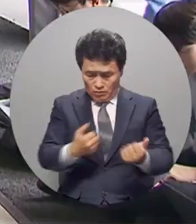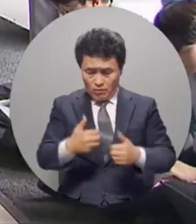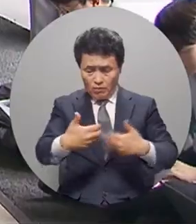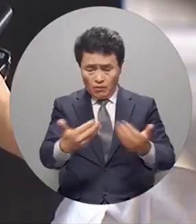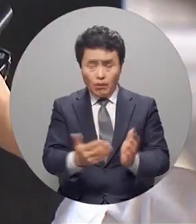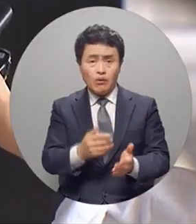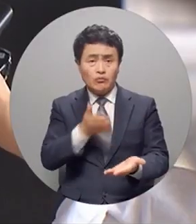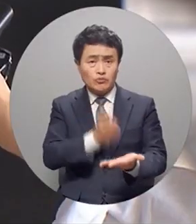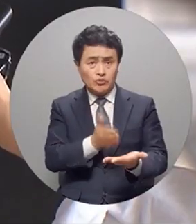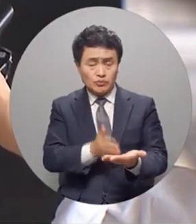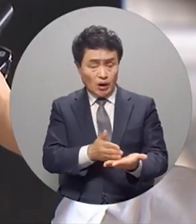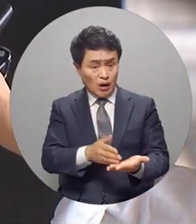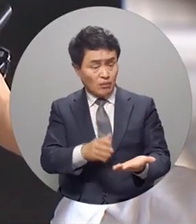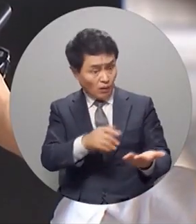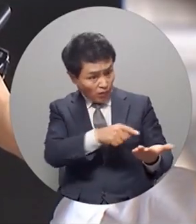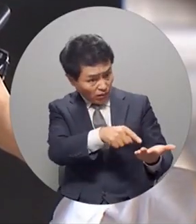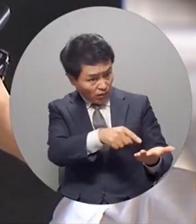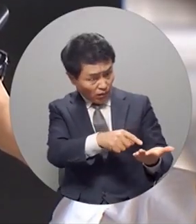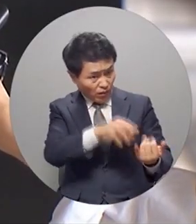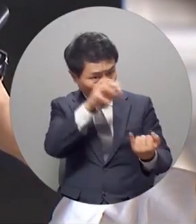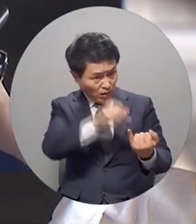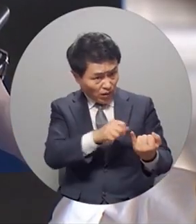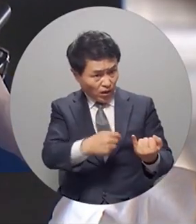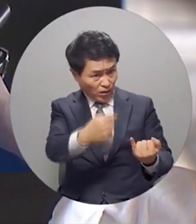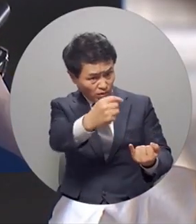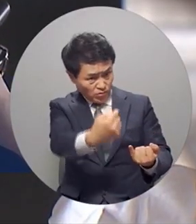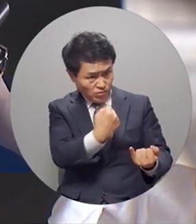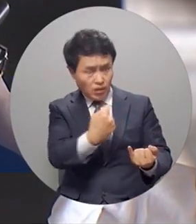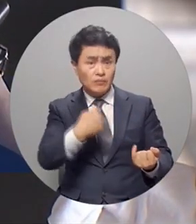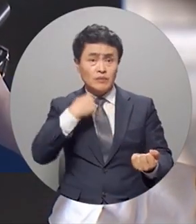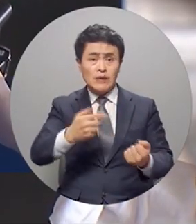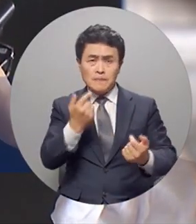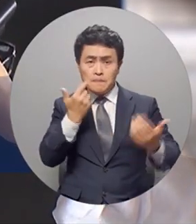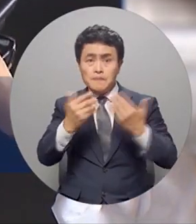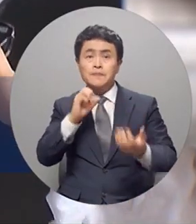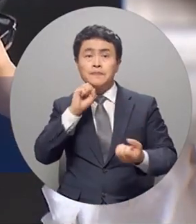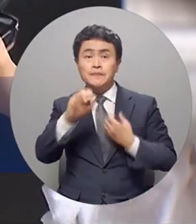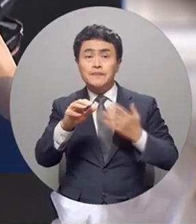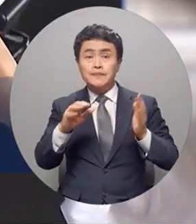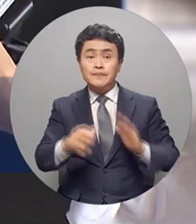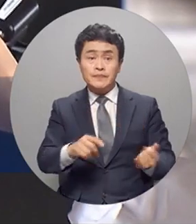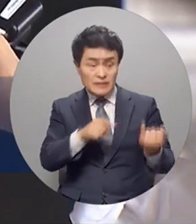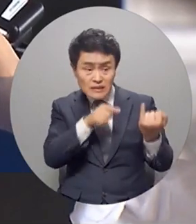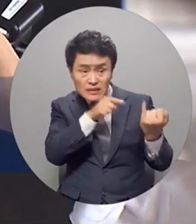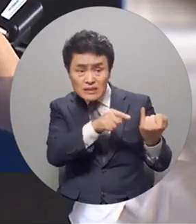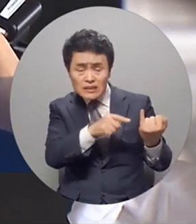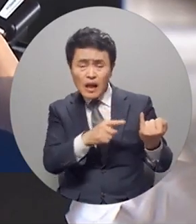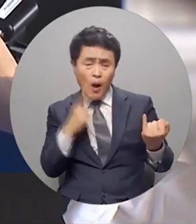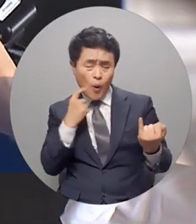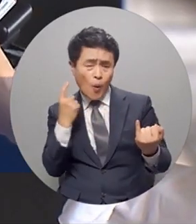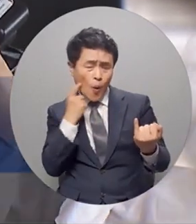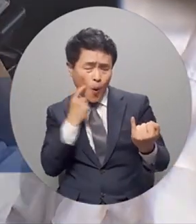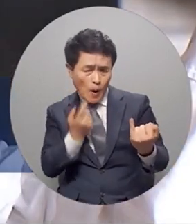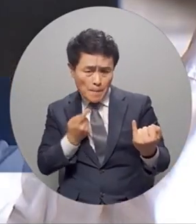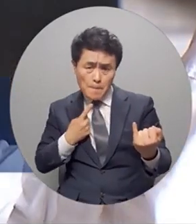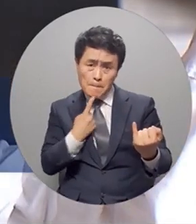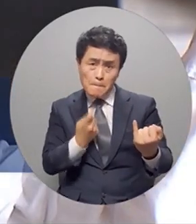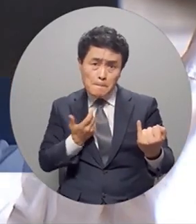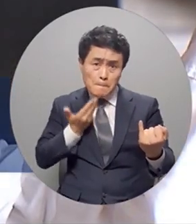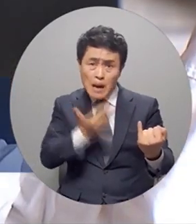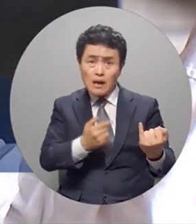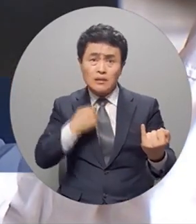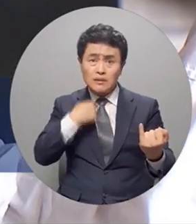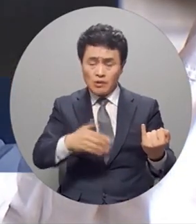주장하며 혐의를 부인하고 있습니다. 분명히 말씀드리겠습니다. 저는 찌양님에게 공갈 협박을 한 사실이 없습니다.